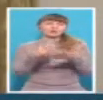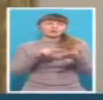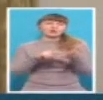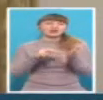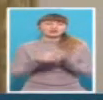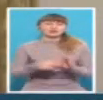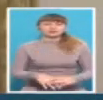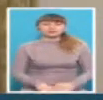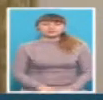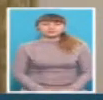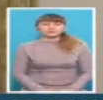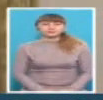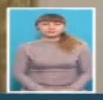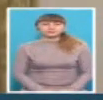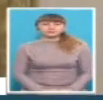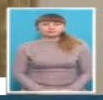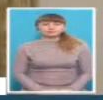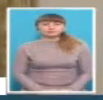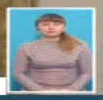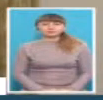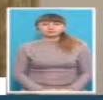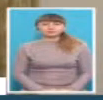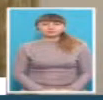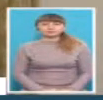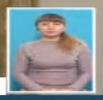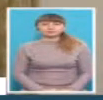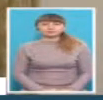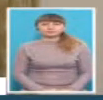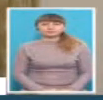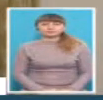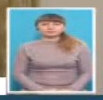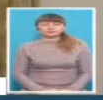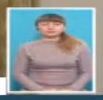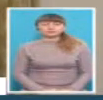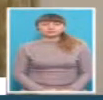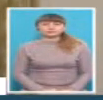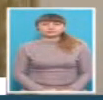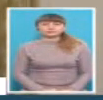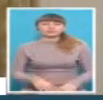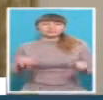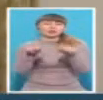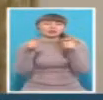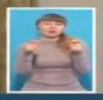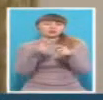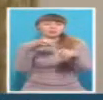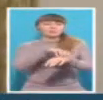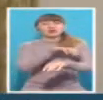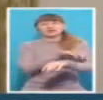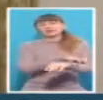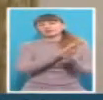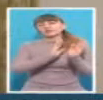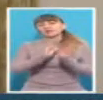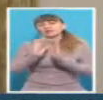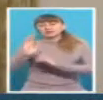областное управление по контролю за использованием и охране земель сельскохозяйственного назначения. Бос жатқан жерлер көп. Алқаптарды тиімді пайдаланбай жатқан азаматтарға